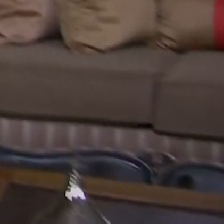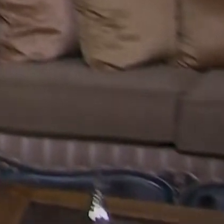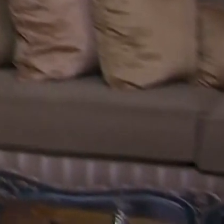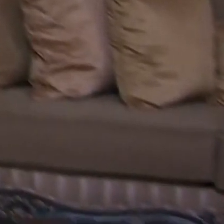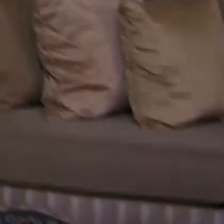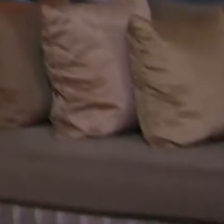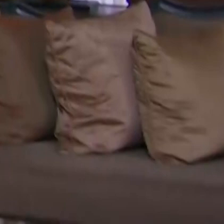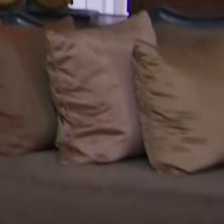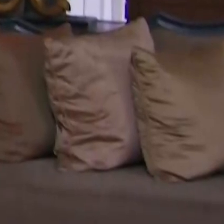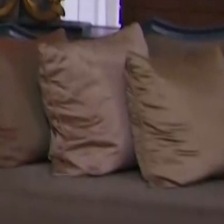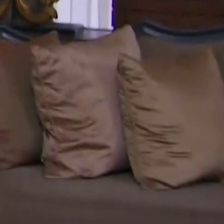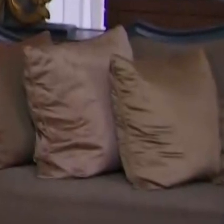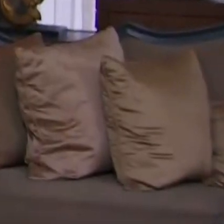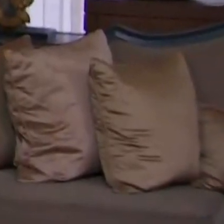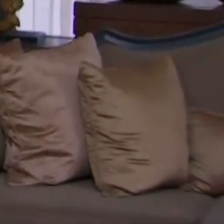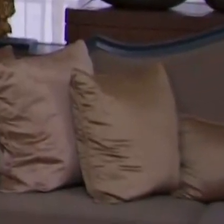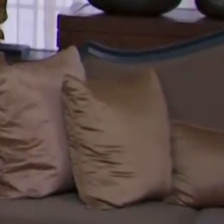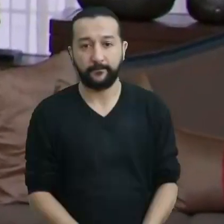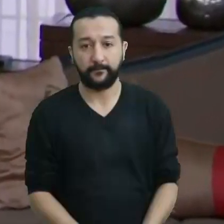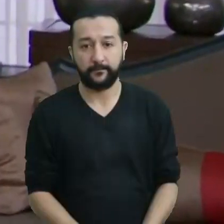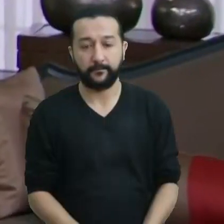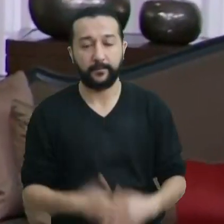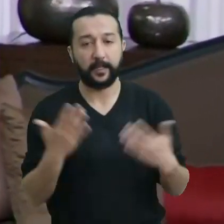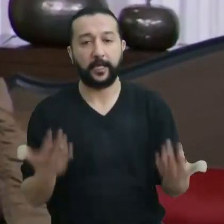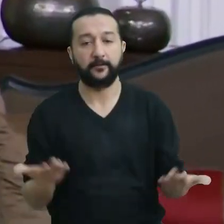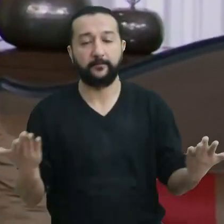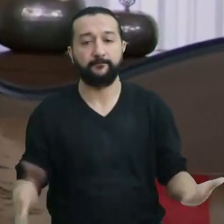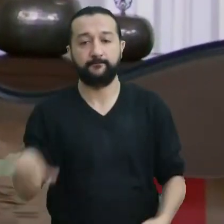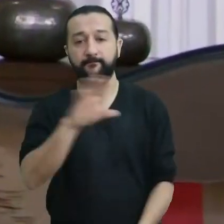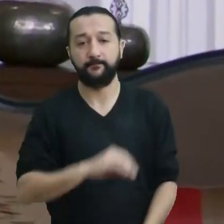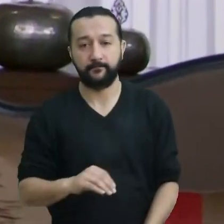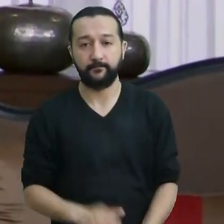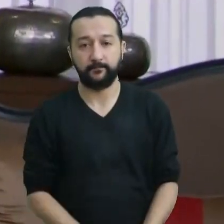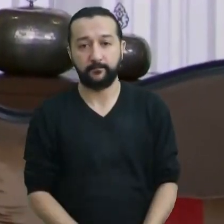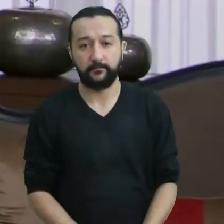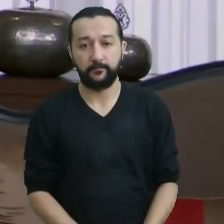Bir süre sonra Meryem elinde bir tencereyle salona girdi. Hayda.